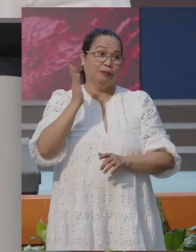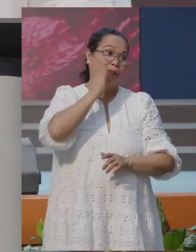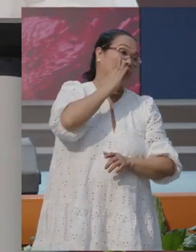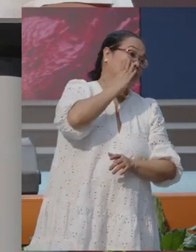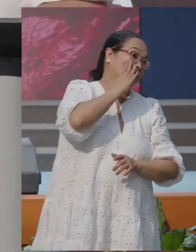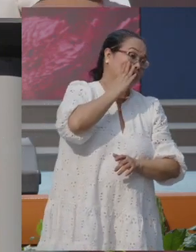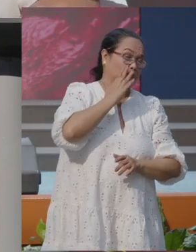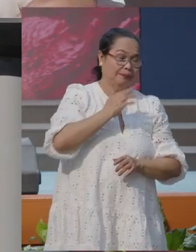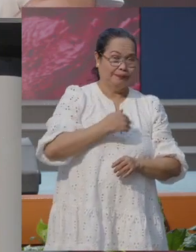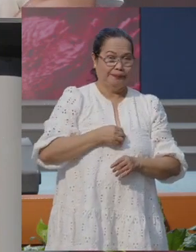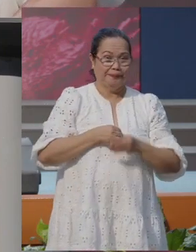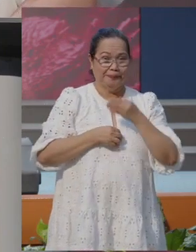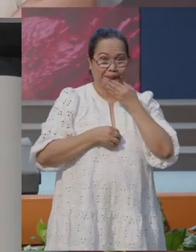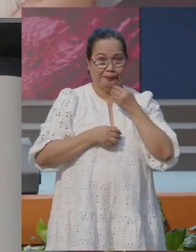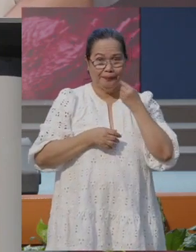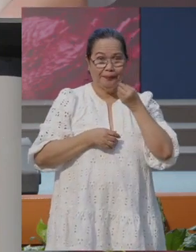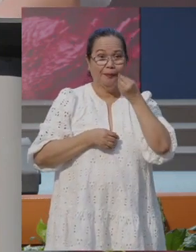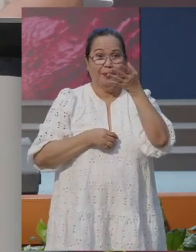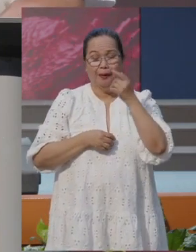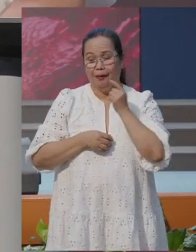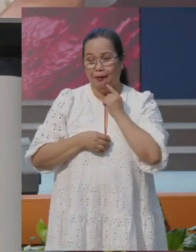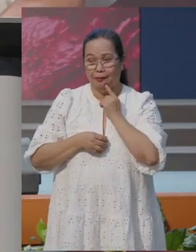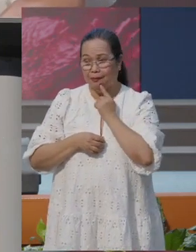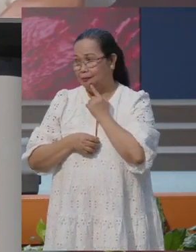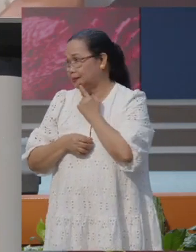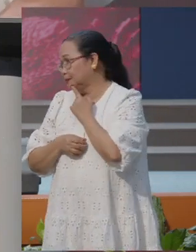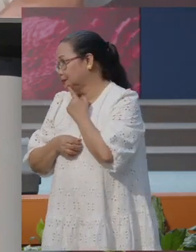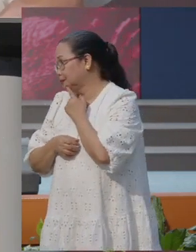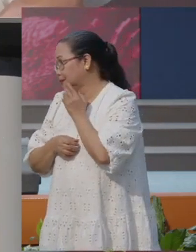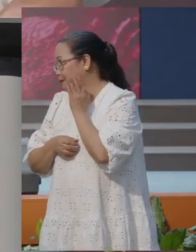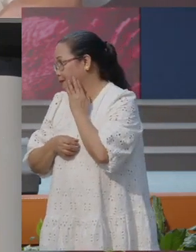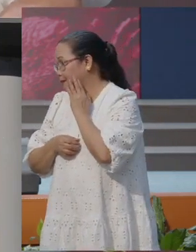other also. Uy.